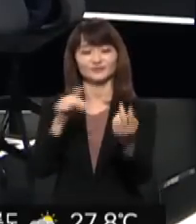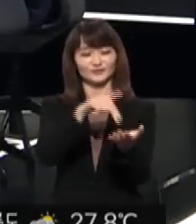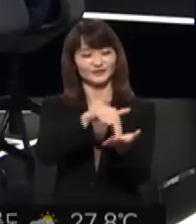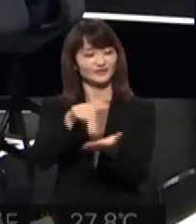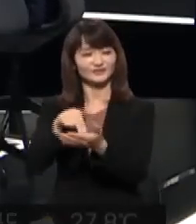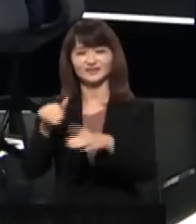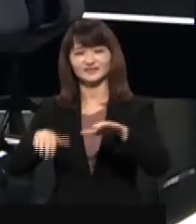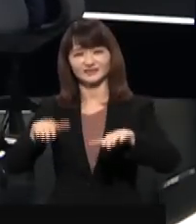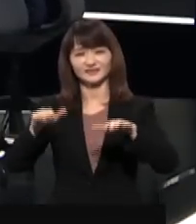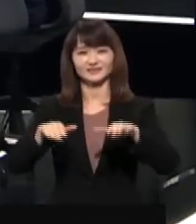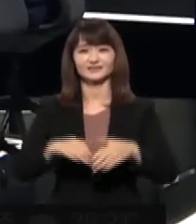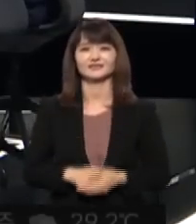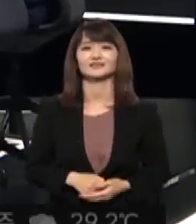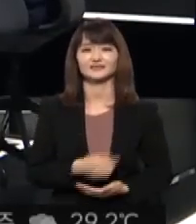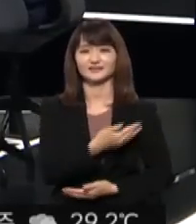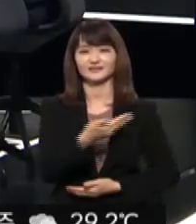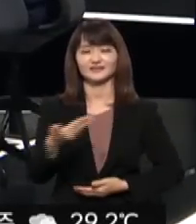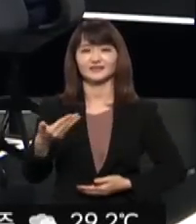달라요